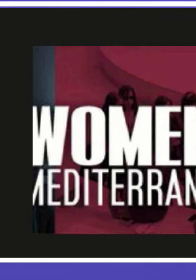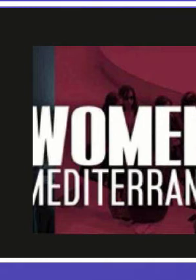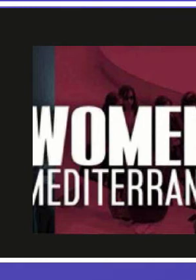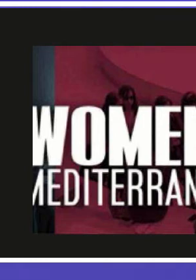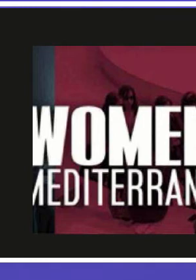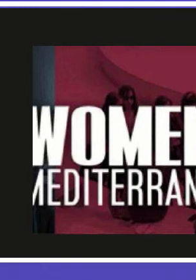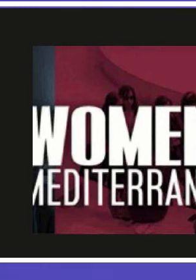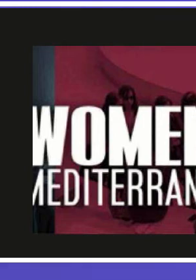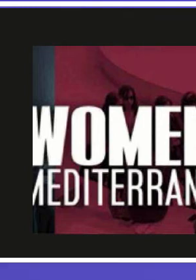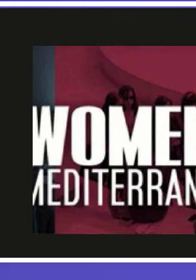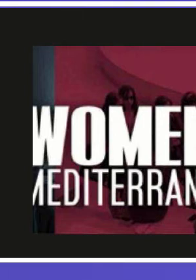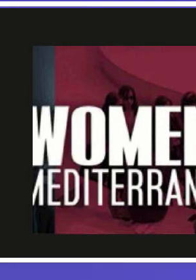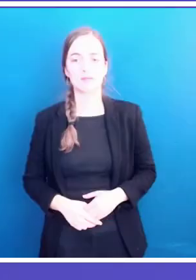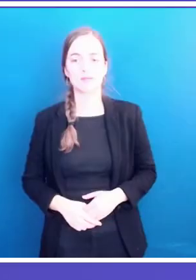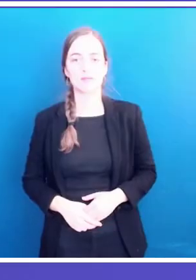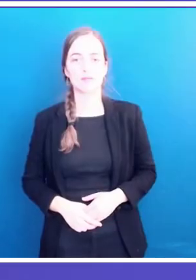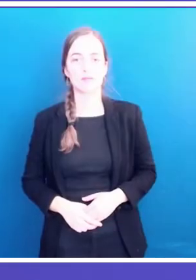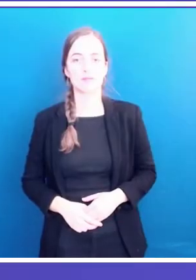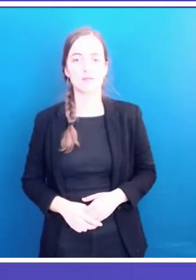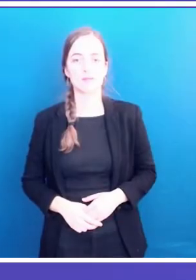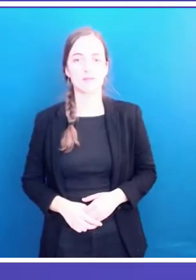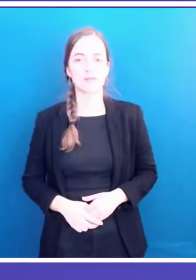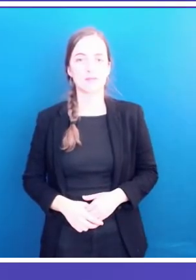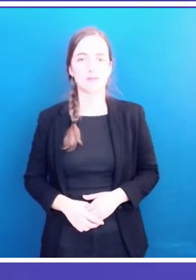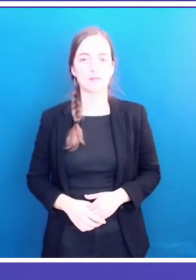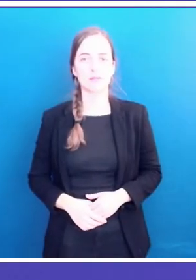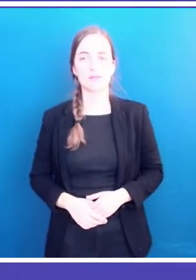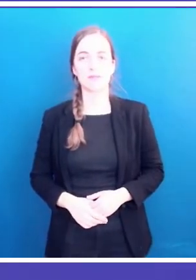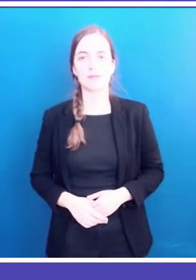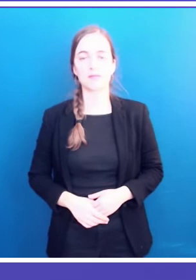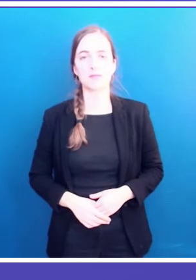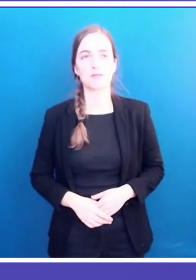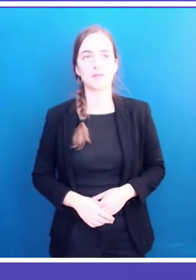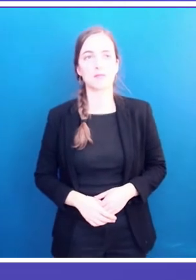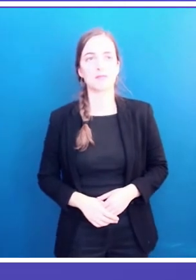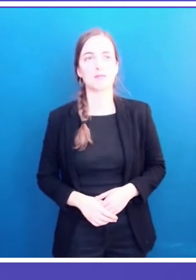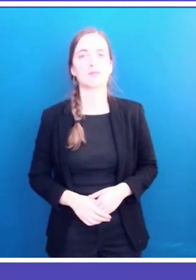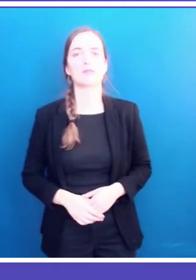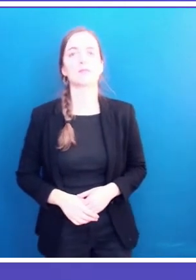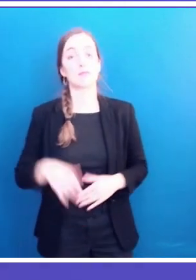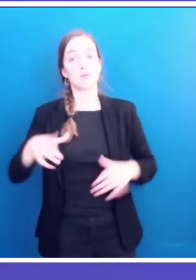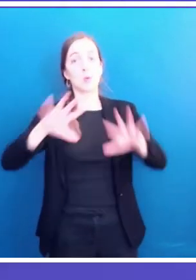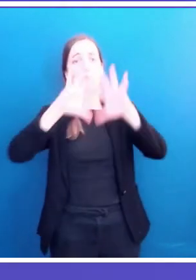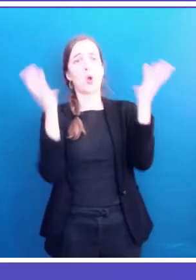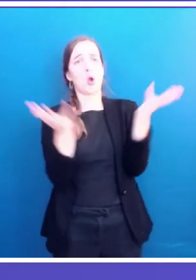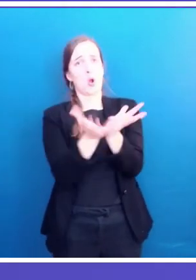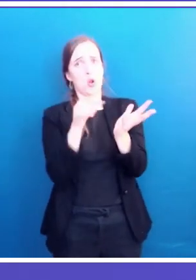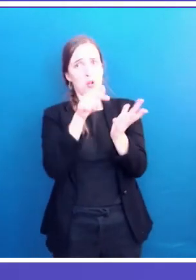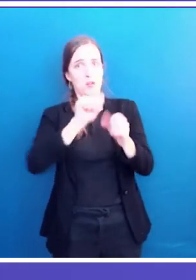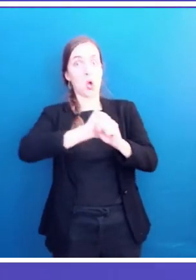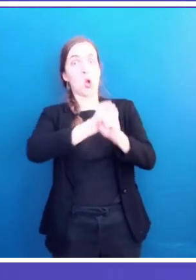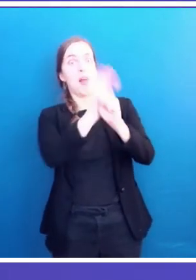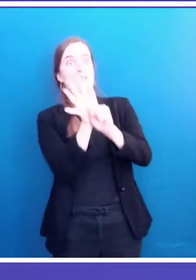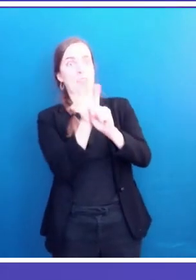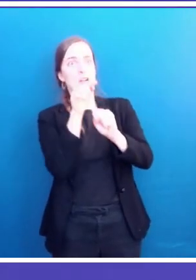المطروح، أظن بأن الفرصة سانحة وعلينا أن نعرف كيف ننتهزها. هذا ما ذكرته في